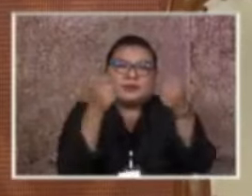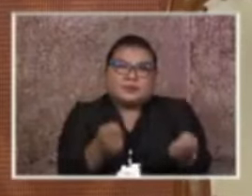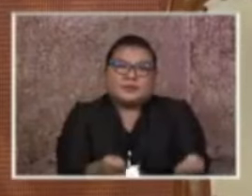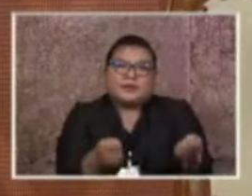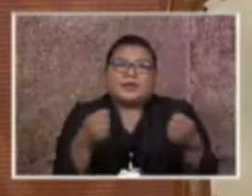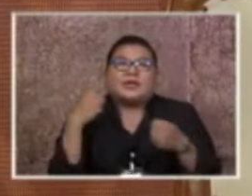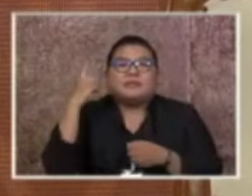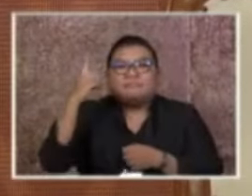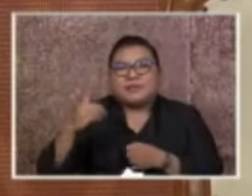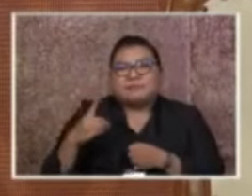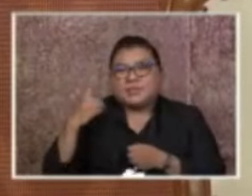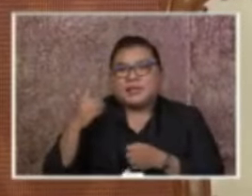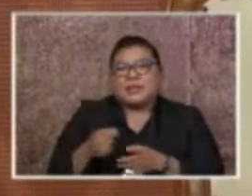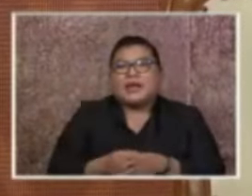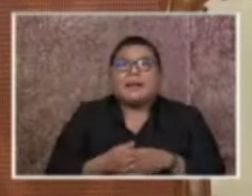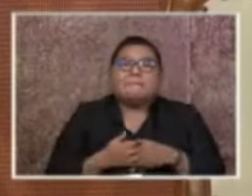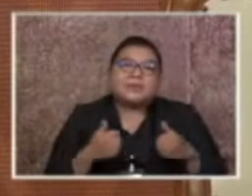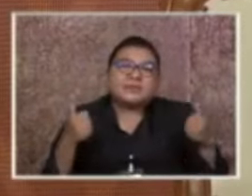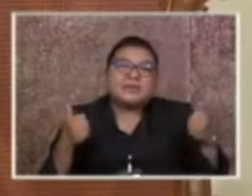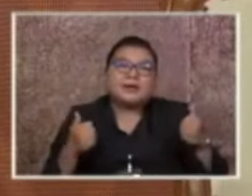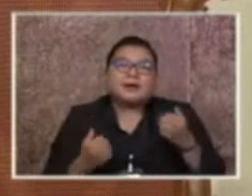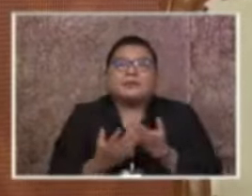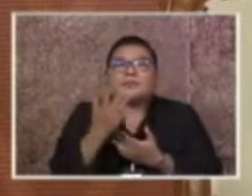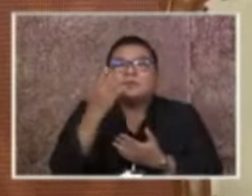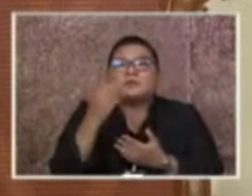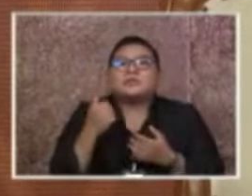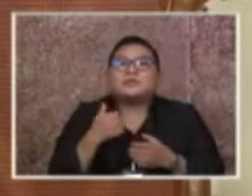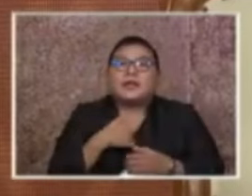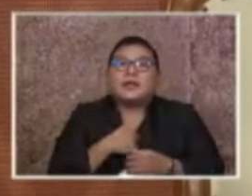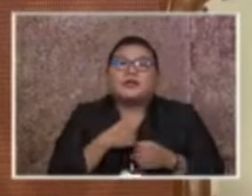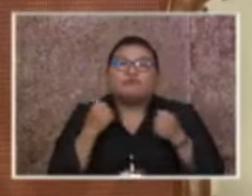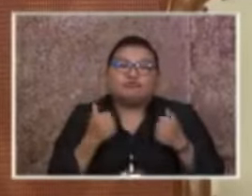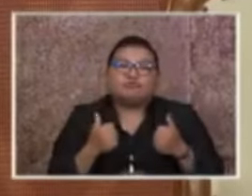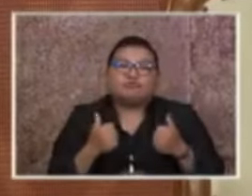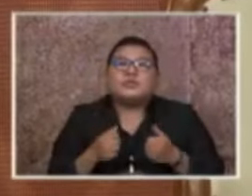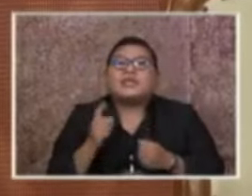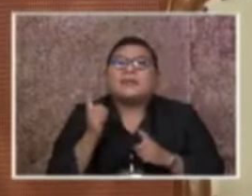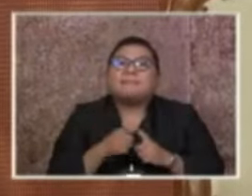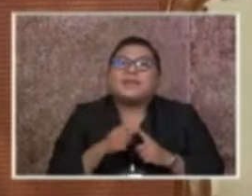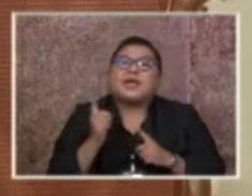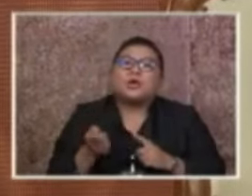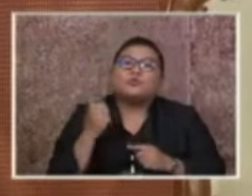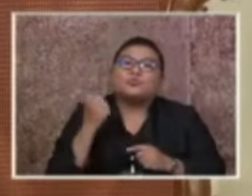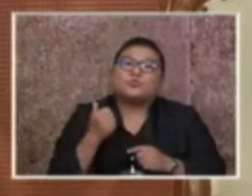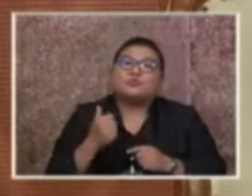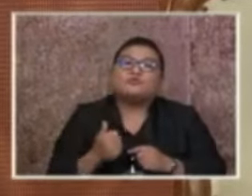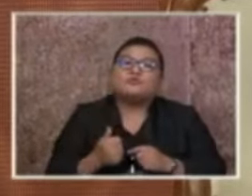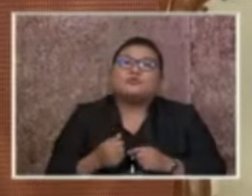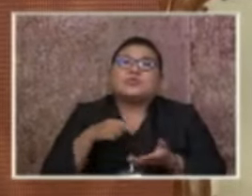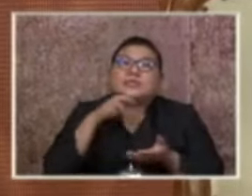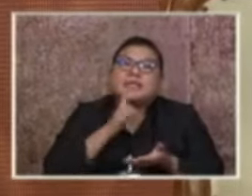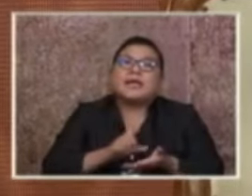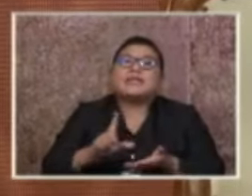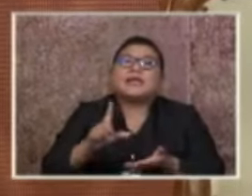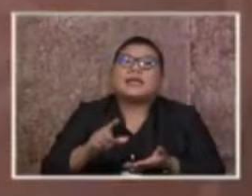pemerintah dan menyiapkan infrastruktur saya sangat setuju tapi betul-betul harus dilaksanakan dan harus nyata infrastruktur itu